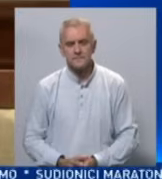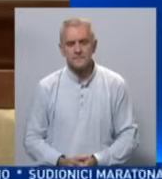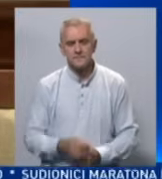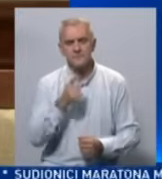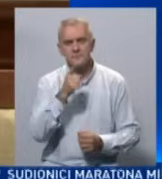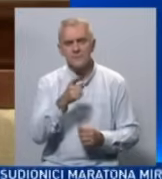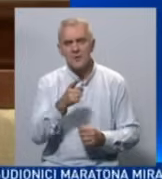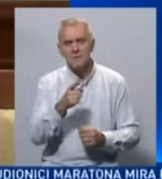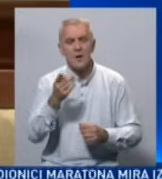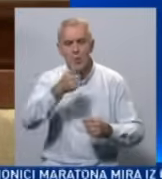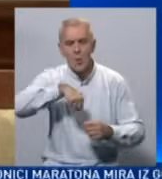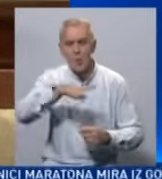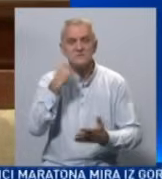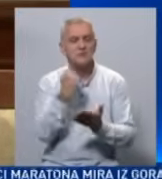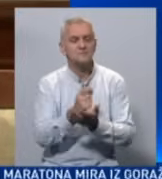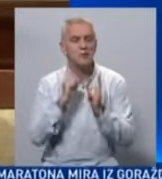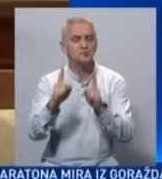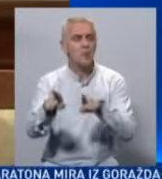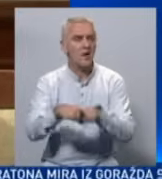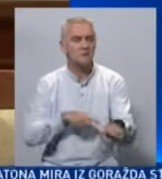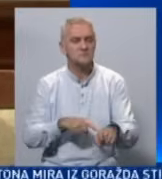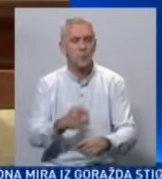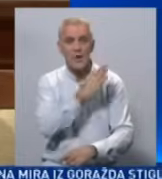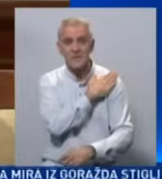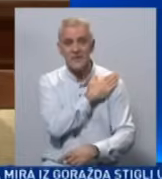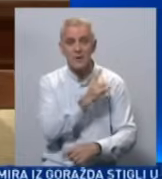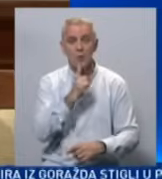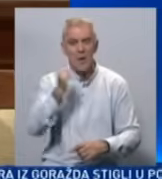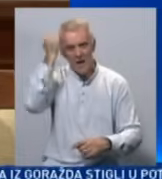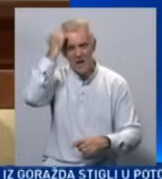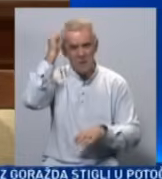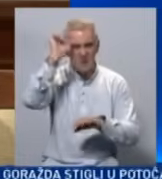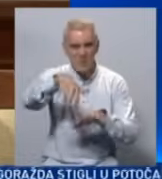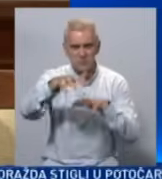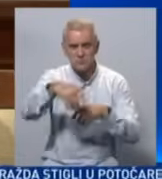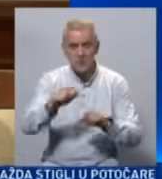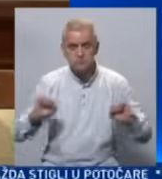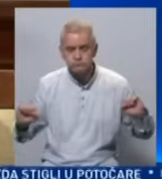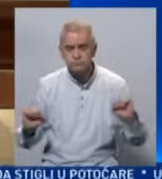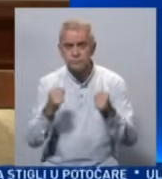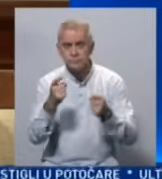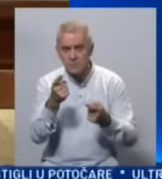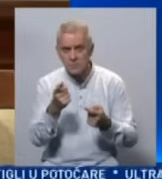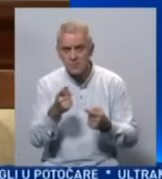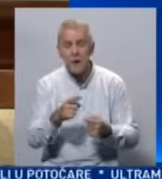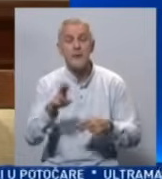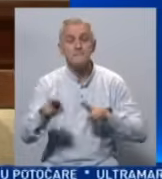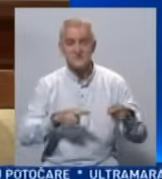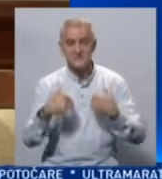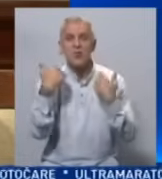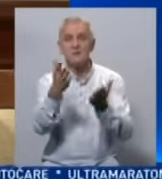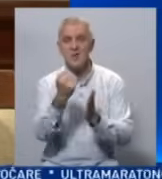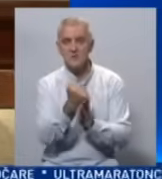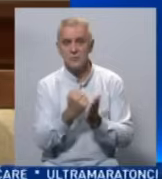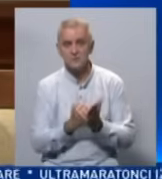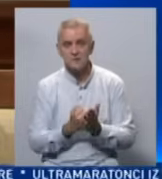Okolinska dozvola malte ne ostala ista. Teren na kojem je kamenolom i dalje je miniran. Ministarstvo izdaje okolinsku dozvolu